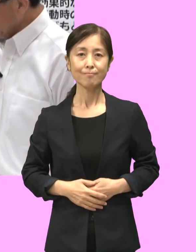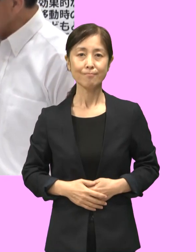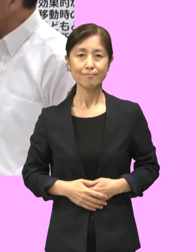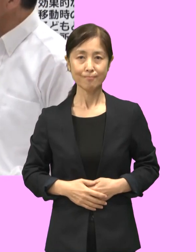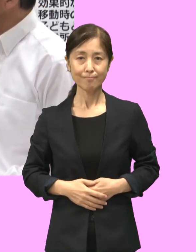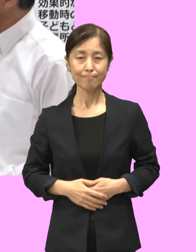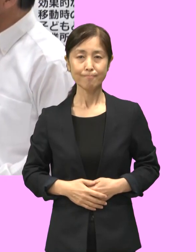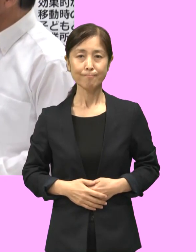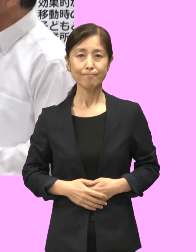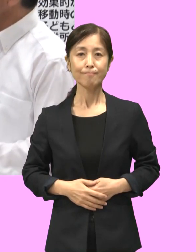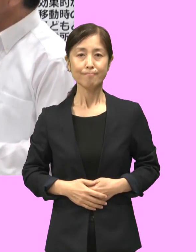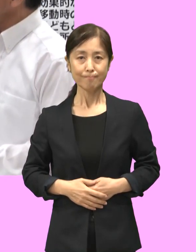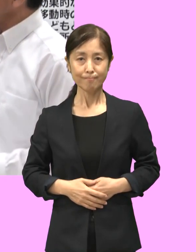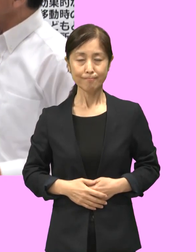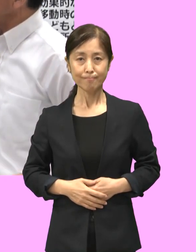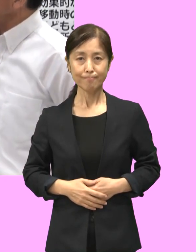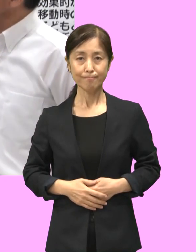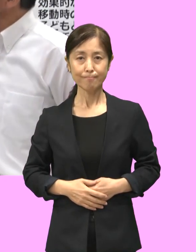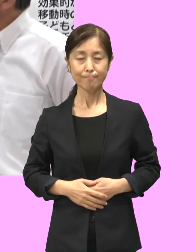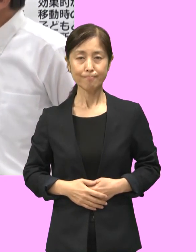目であります。